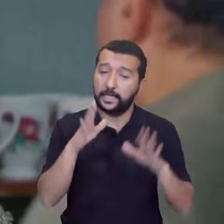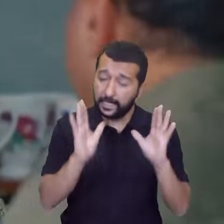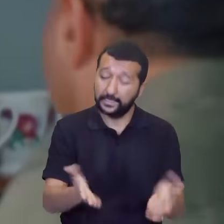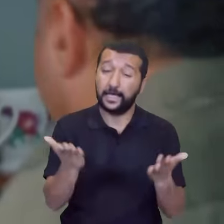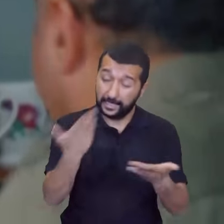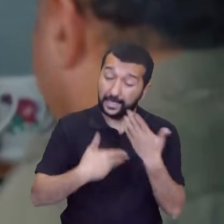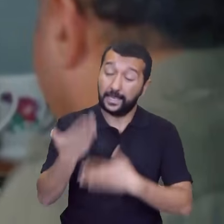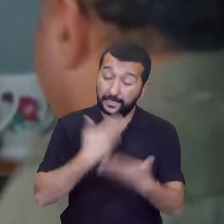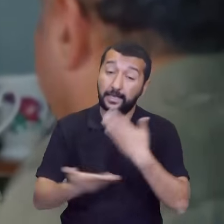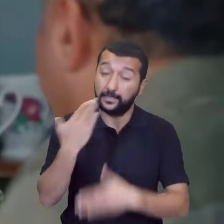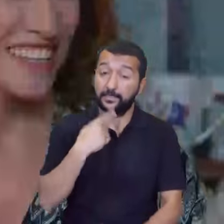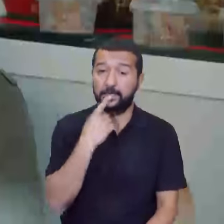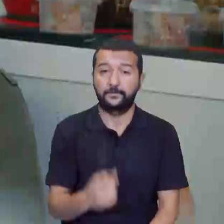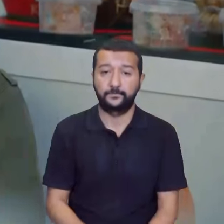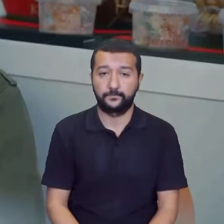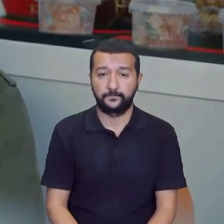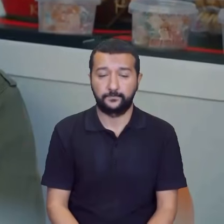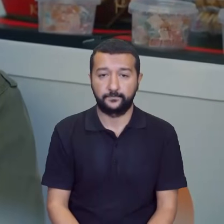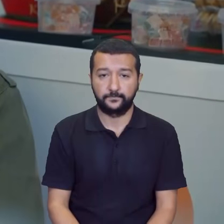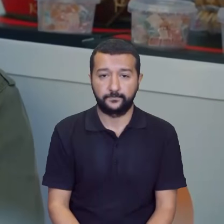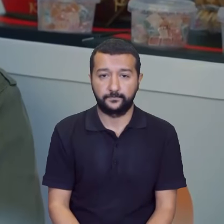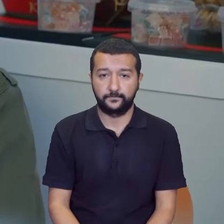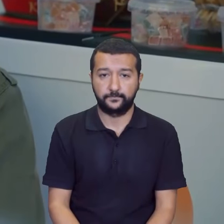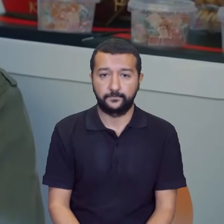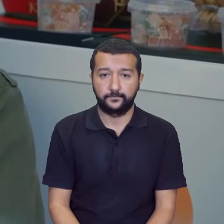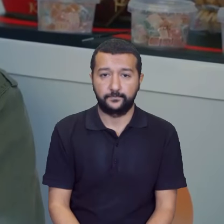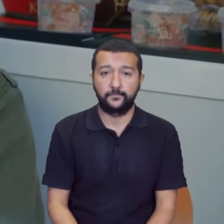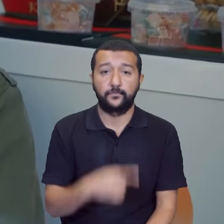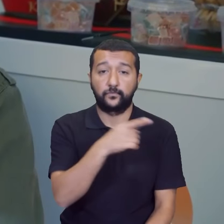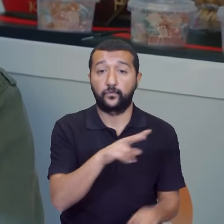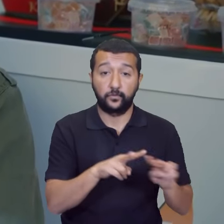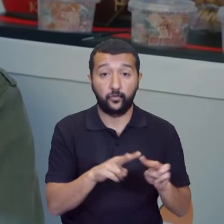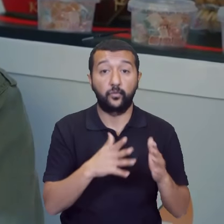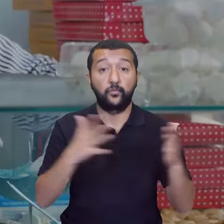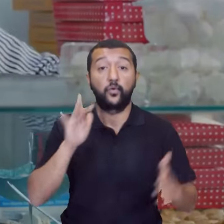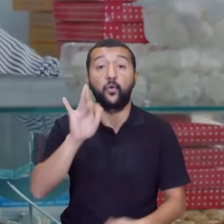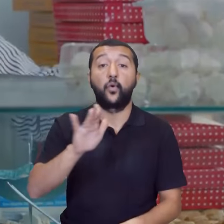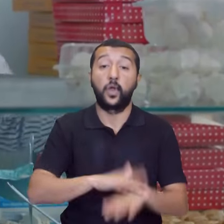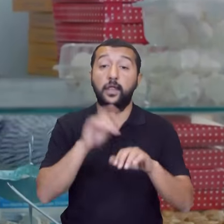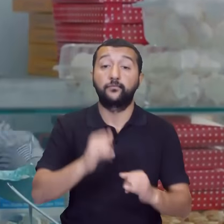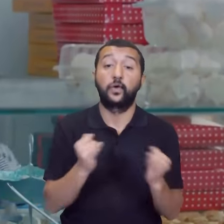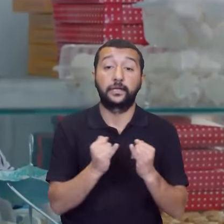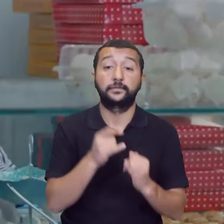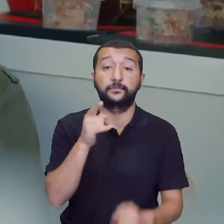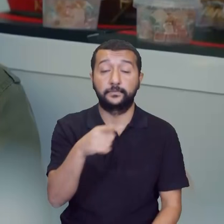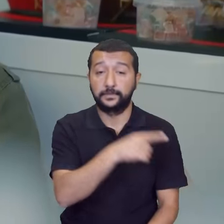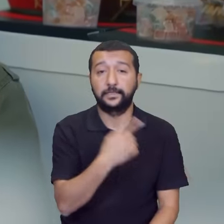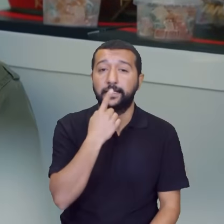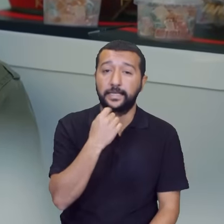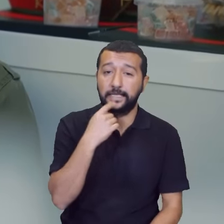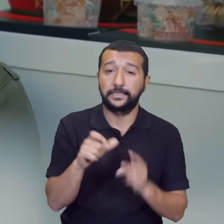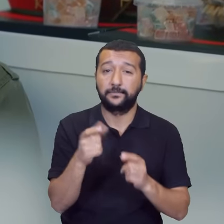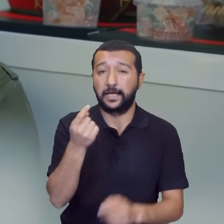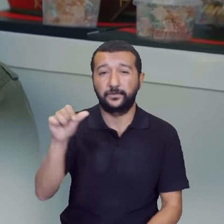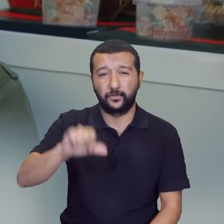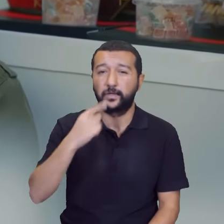ki anlat. Anlat. Anlat hadi. Tatlıcı Şener çayını içti. Bu Metin büyük gol atıyor sana kardeşim. Tatlının şerbetini